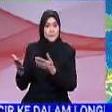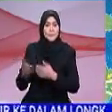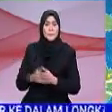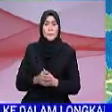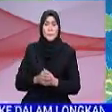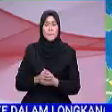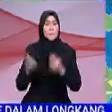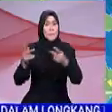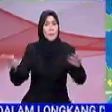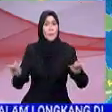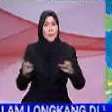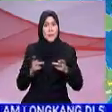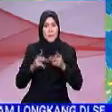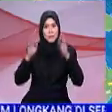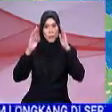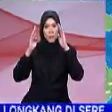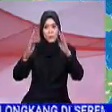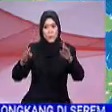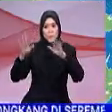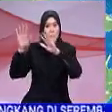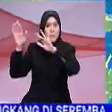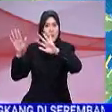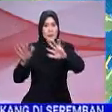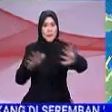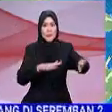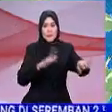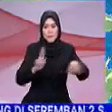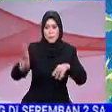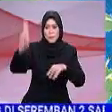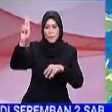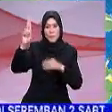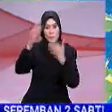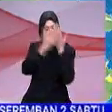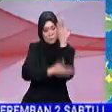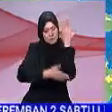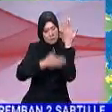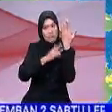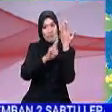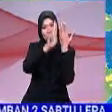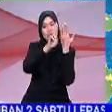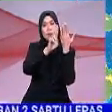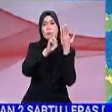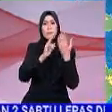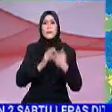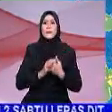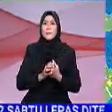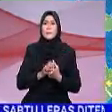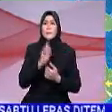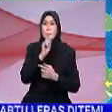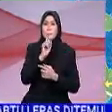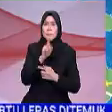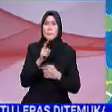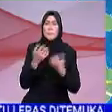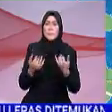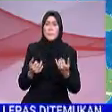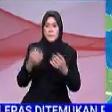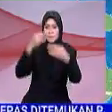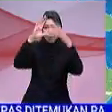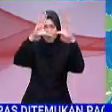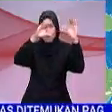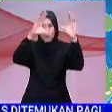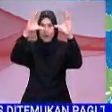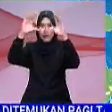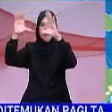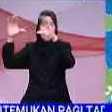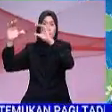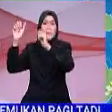terdapat kawasan penumpuan angin di bahagian utara dan juga pedalaman semenanjung Malaysia, yang mana ianya adalah kondusif bagi pembentukan awan